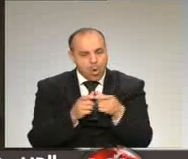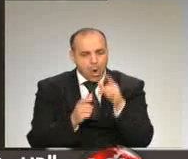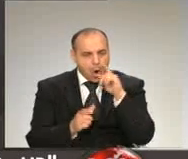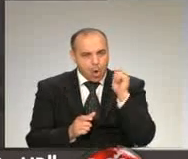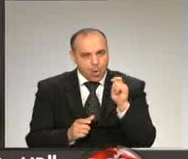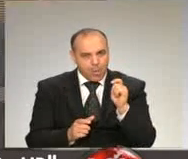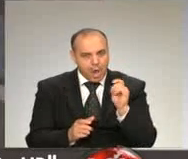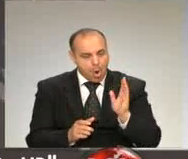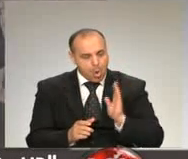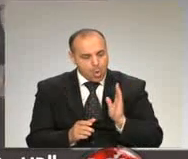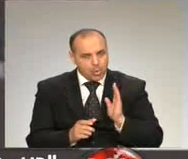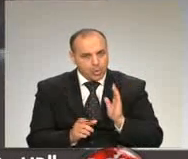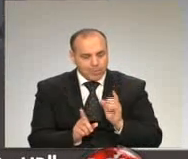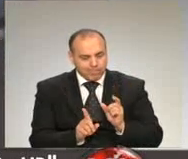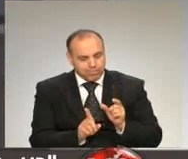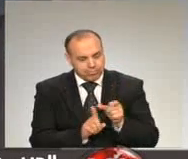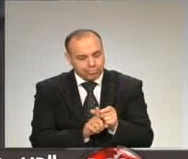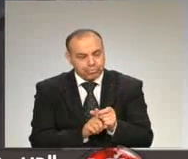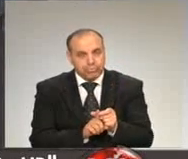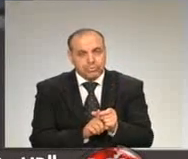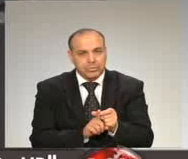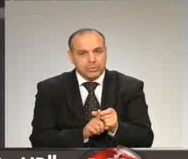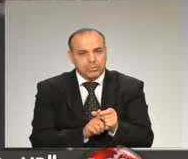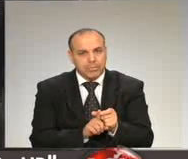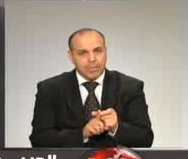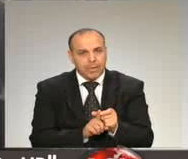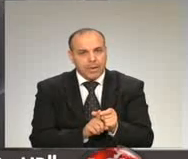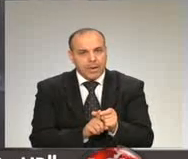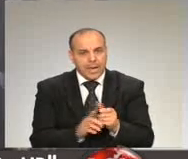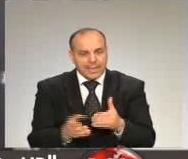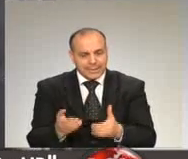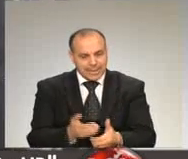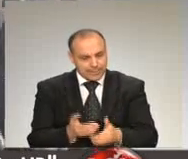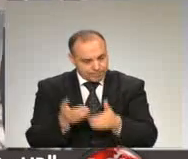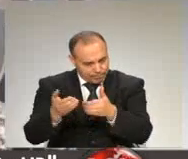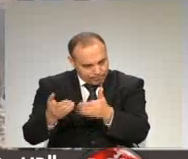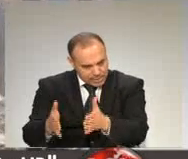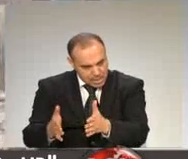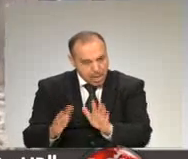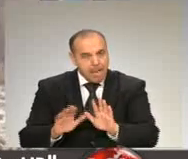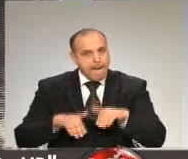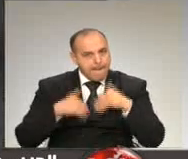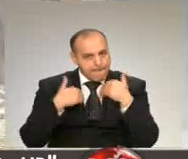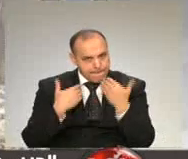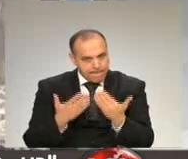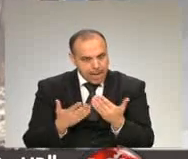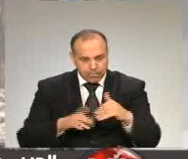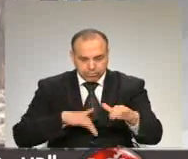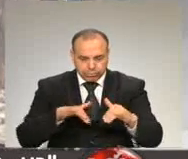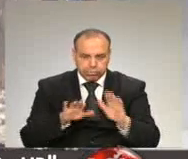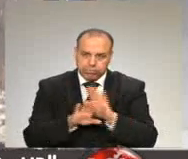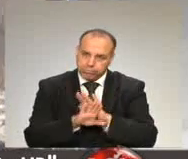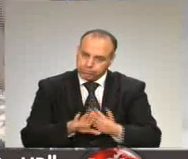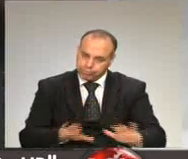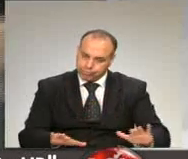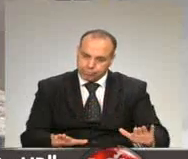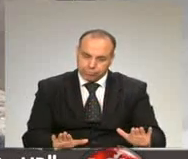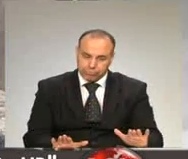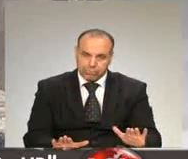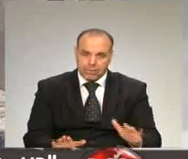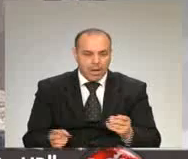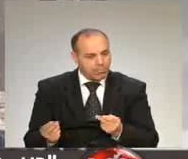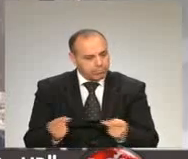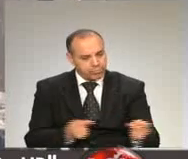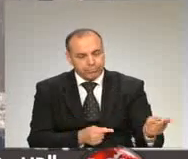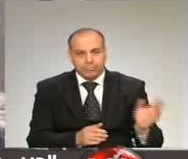الأوكرانية قواتها المحاصرة في هذه البلدة من تسليم أسلحتها وبتأمين ممر آمن لها حتى تتمكن